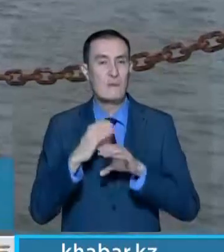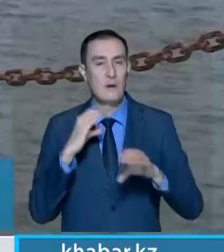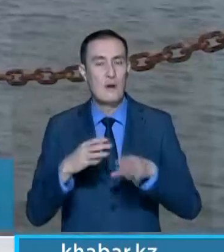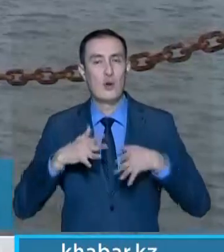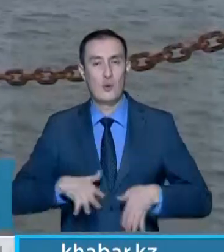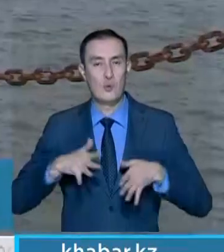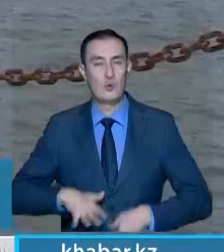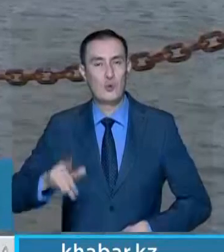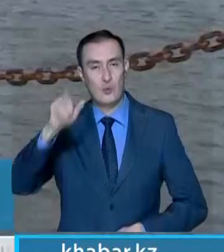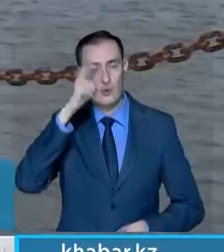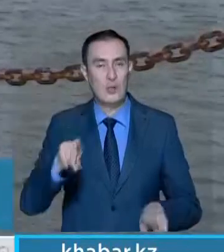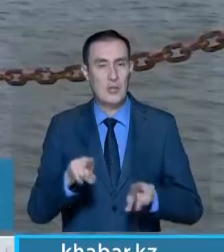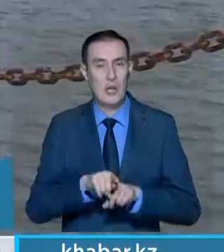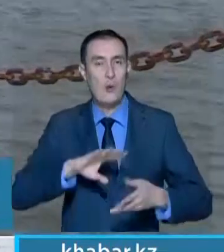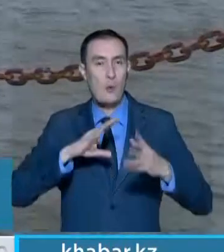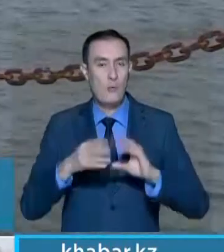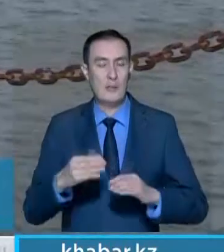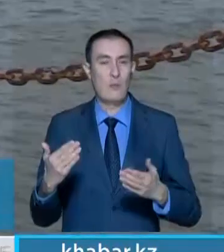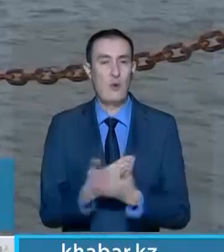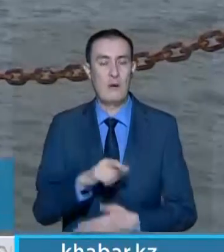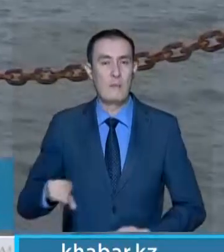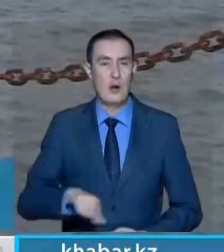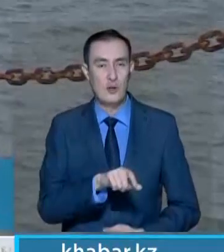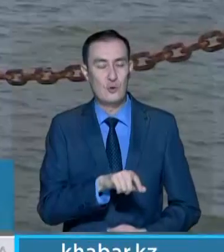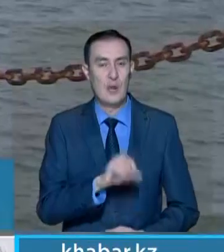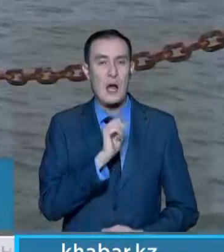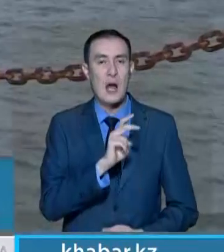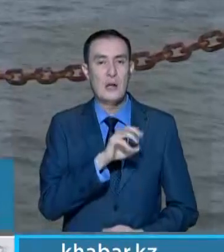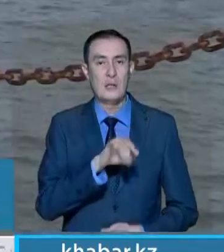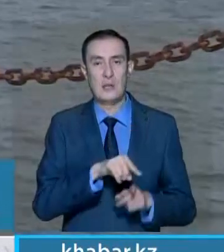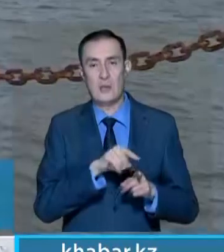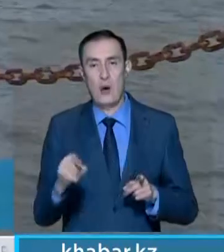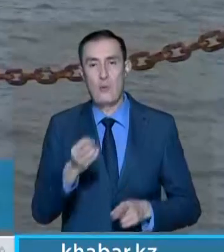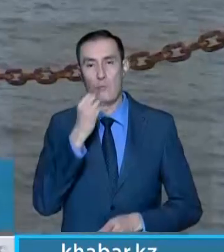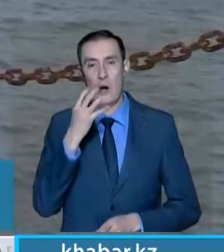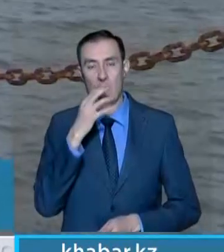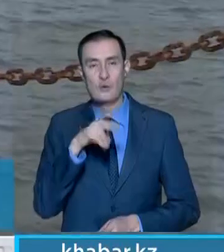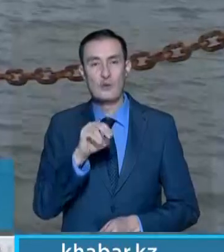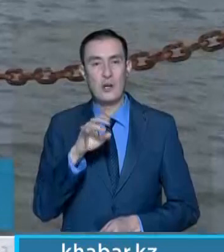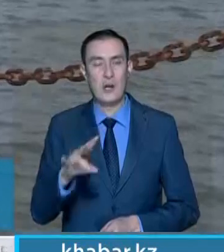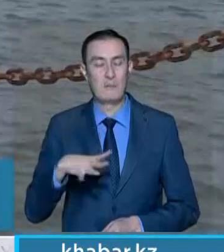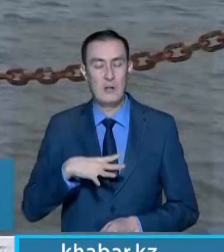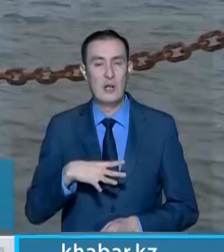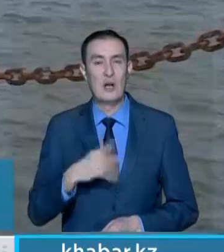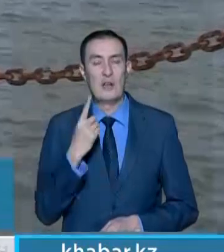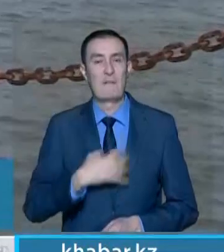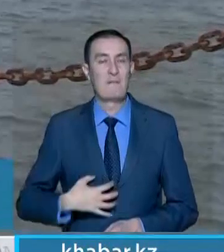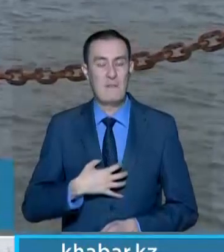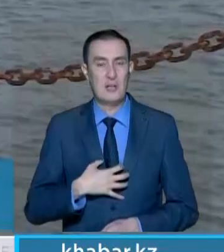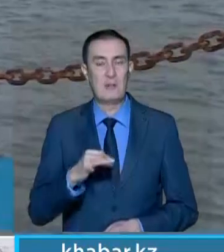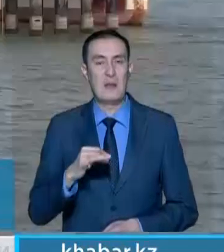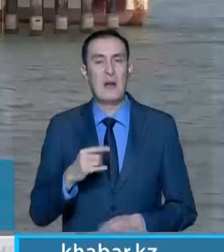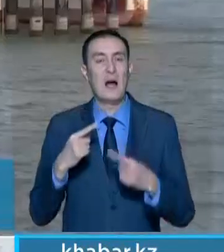и Турцию. Таким образом, новый маршрут Актау, Баку, Тбилиси, Джейхан стал еще одним важным